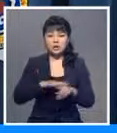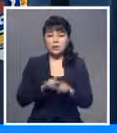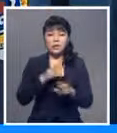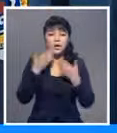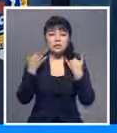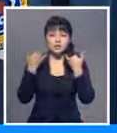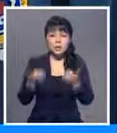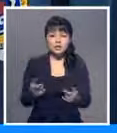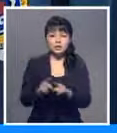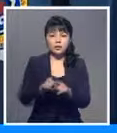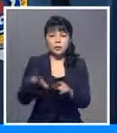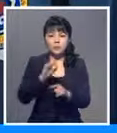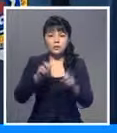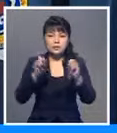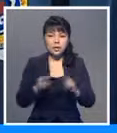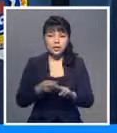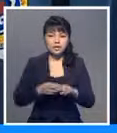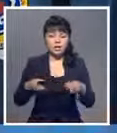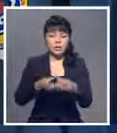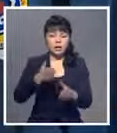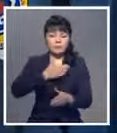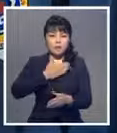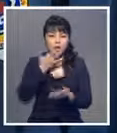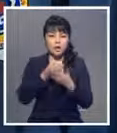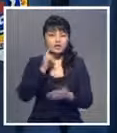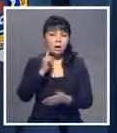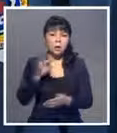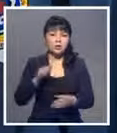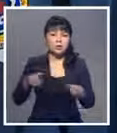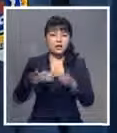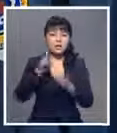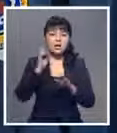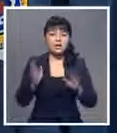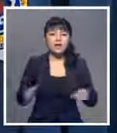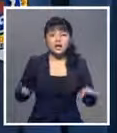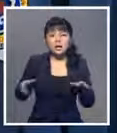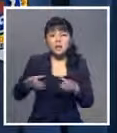инженерлік институтының жас қызметкерлері, партиямыздың Жас Отан, жастар қанаты белсенділері қатысып отыр.